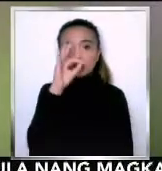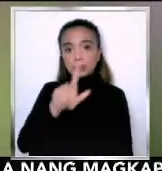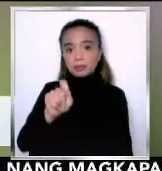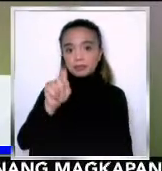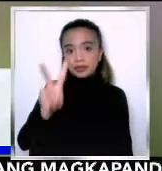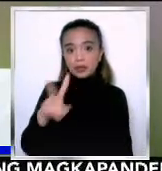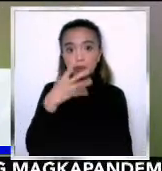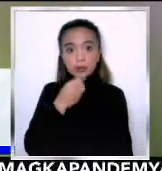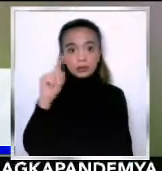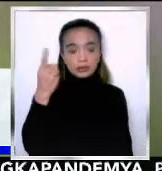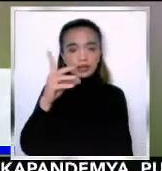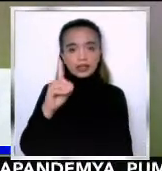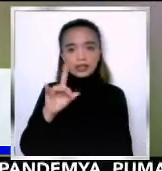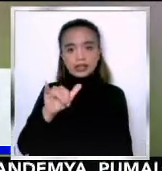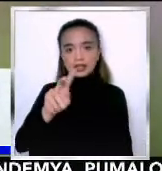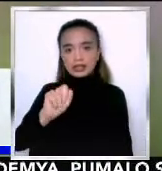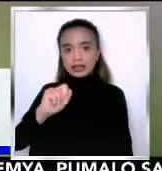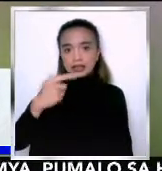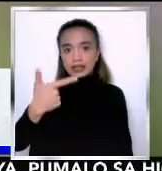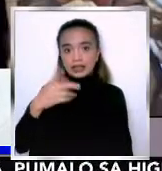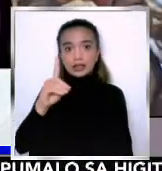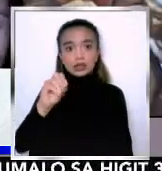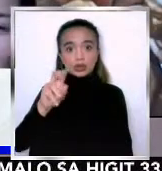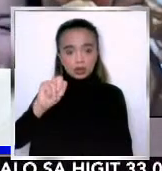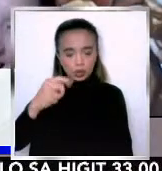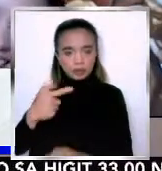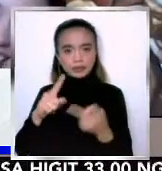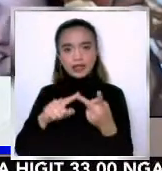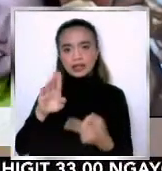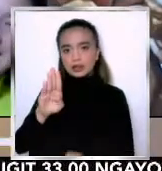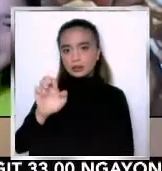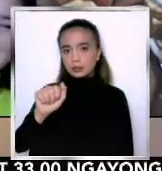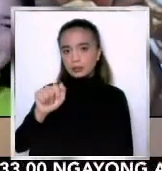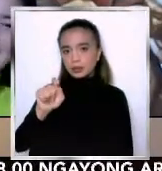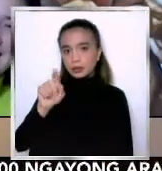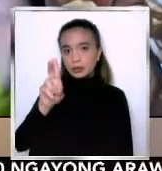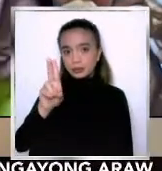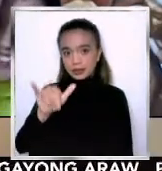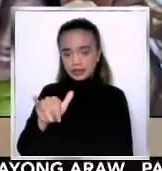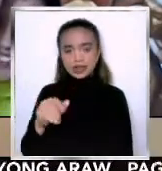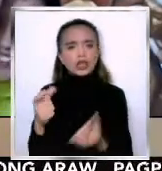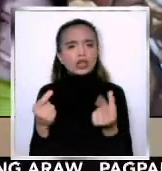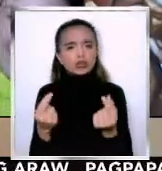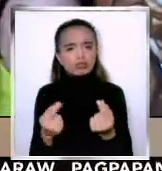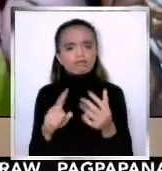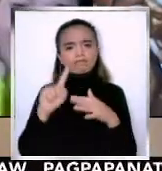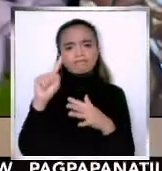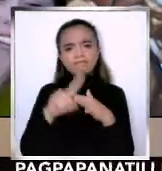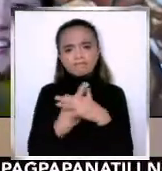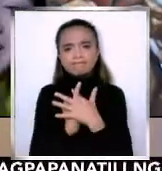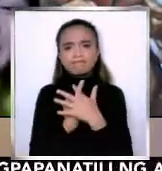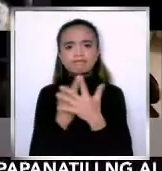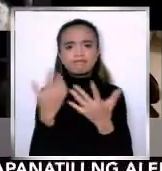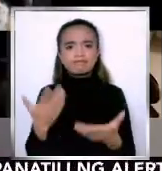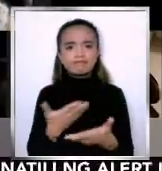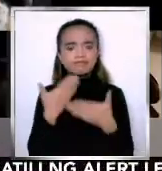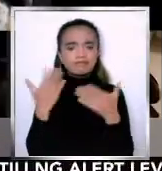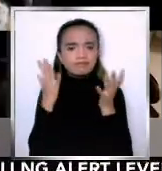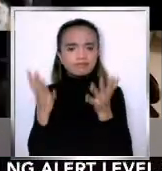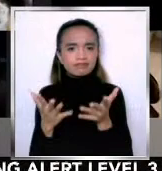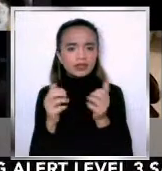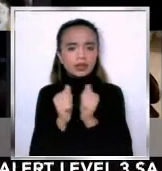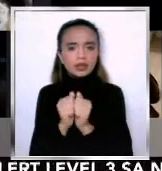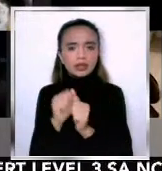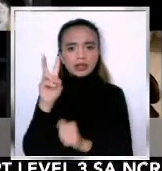at Beauty Gonzalez. Sinimula ng kasiyahan sa isang espesyal na mensahe galing kay GMA First Vice President and Head of